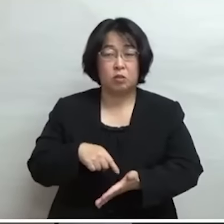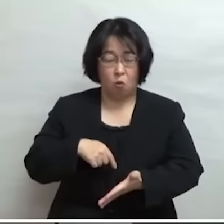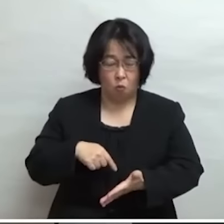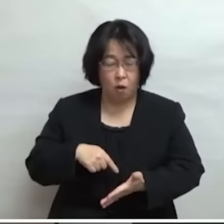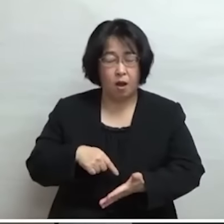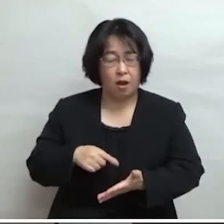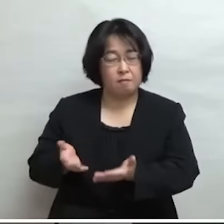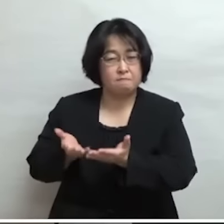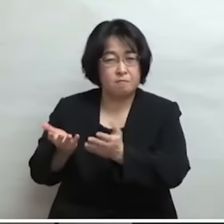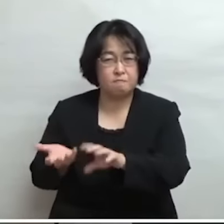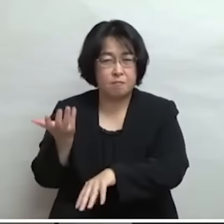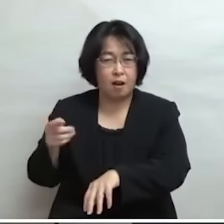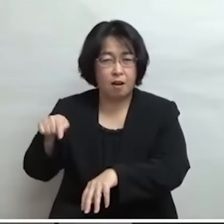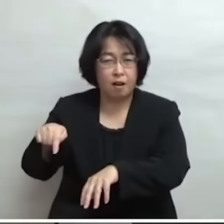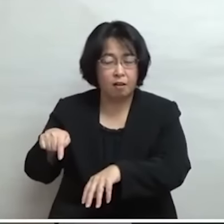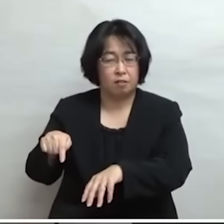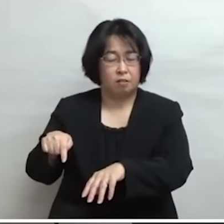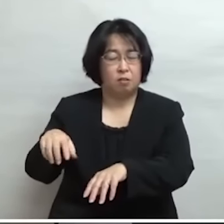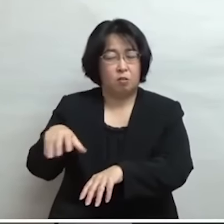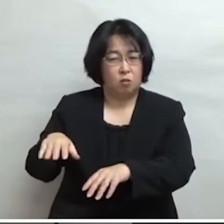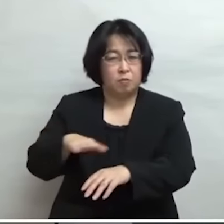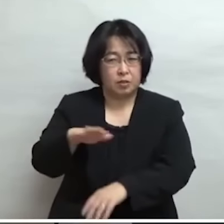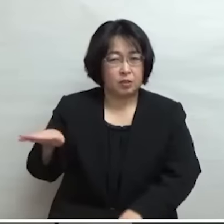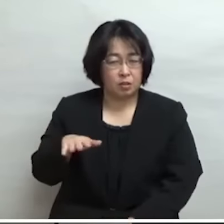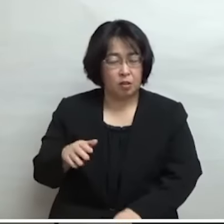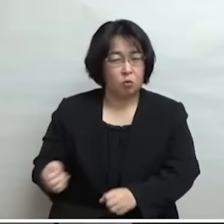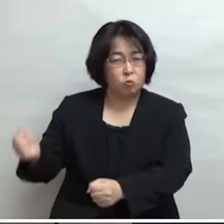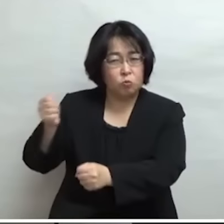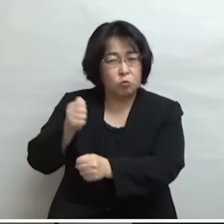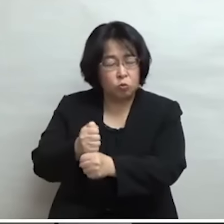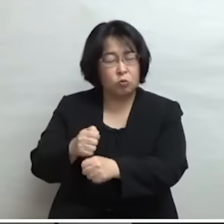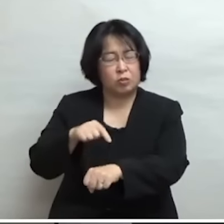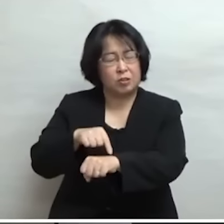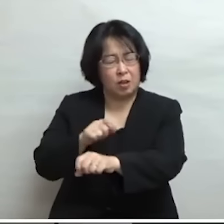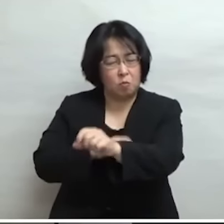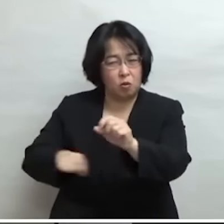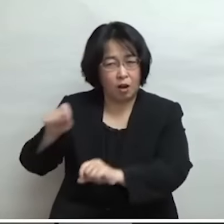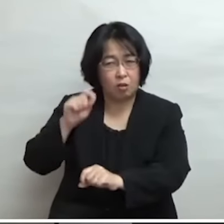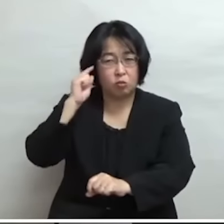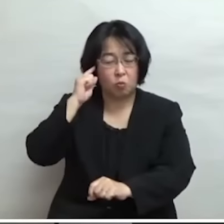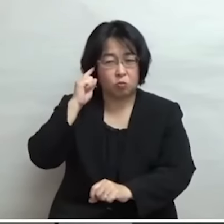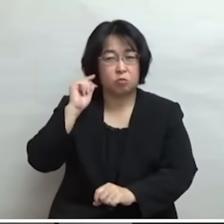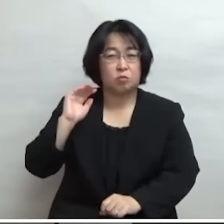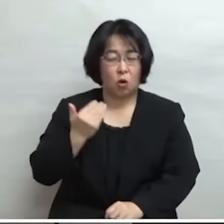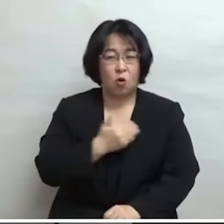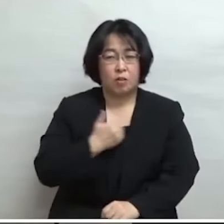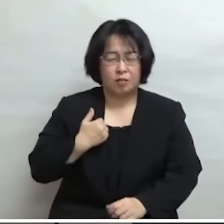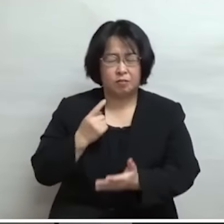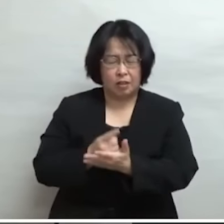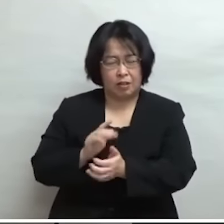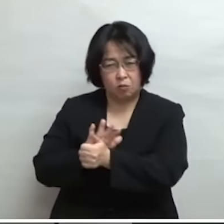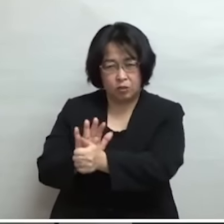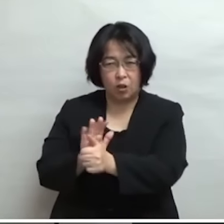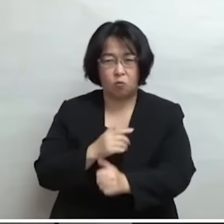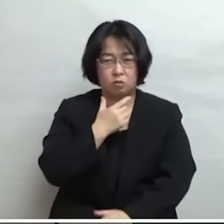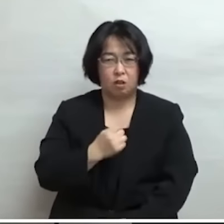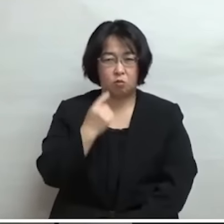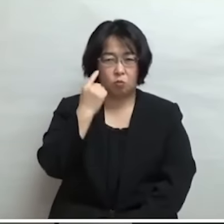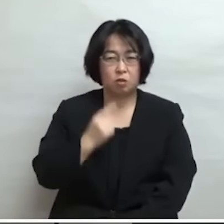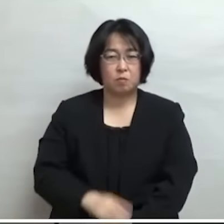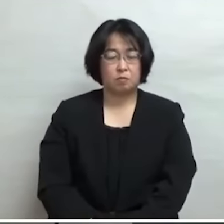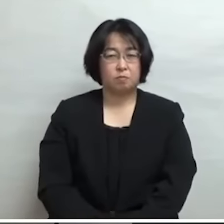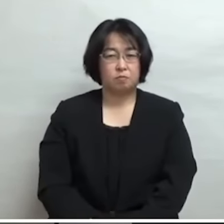さん、多分ひどい被害だったんで相当復旧に時間かかると思うんですが、できる限りの支援をですね、させていただきたいというふうに思っています